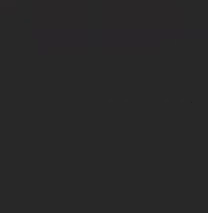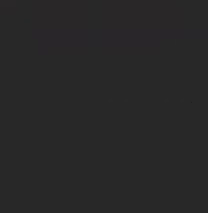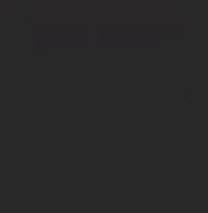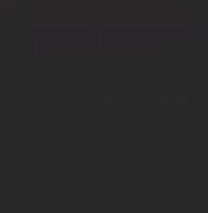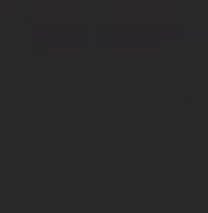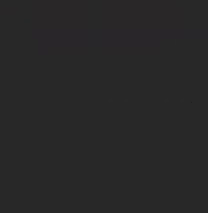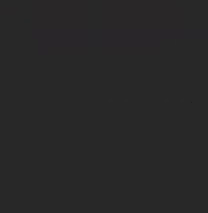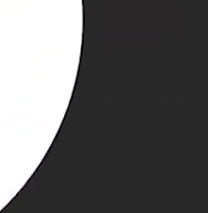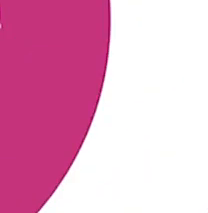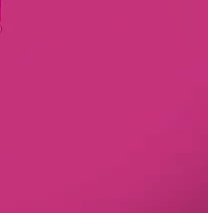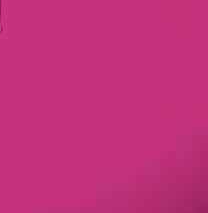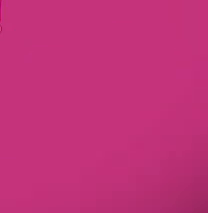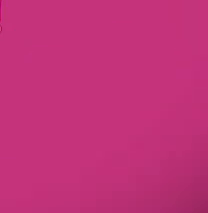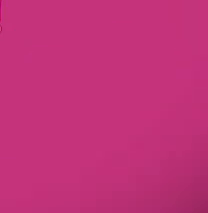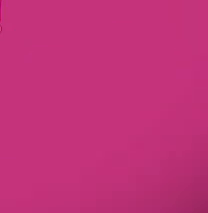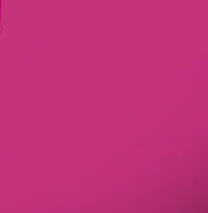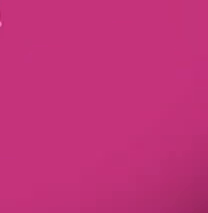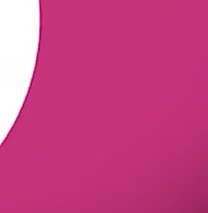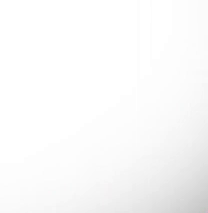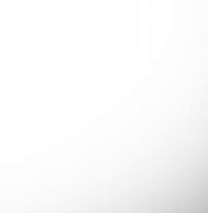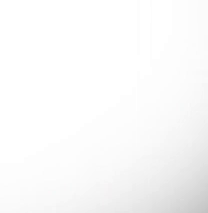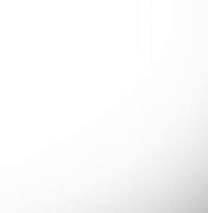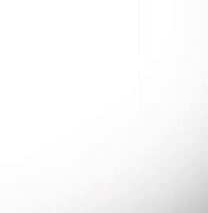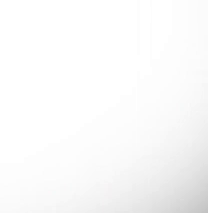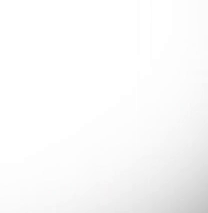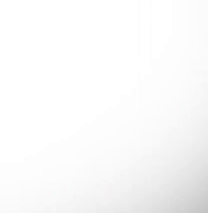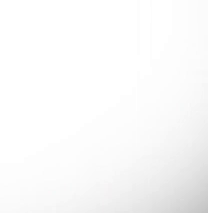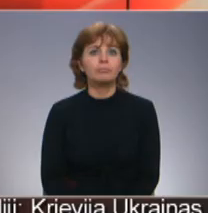Re, viss ēters ir te!